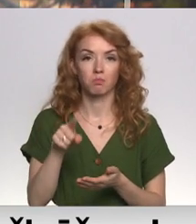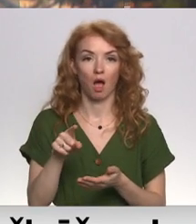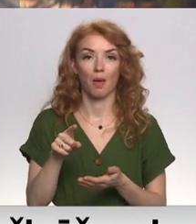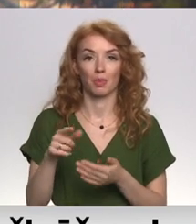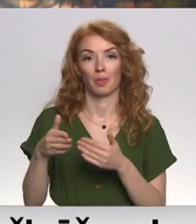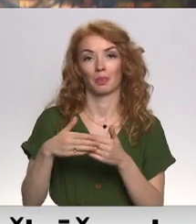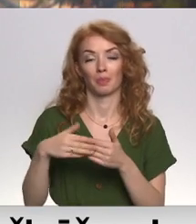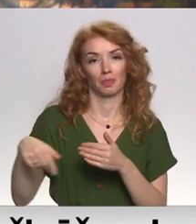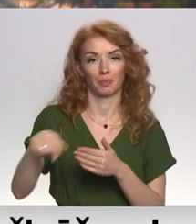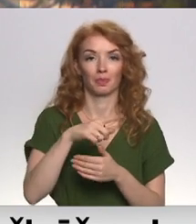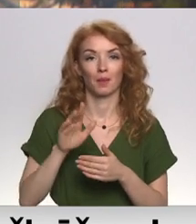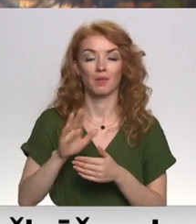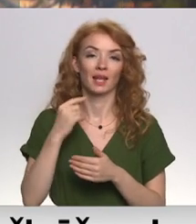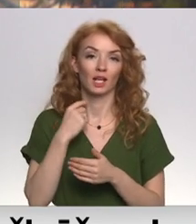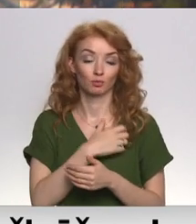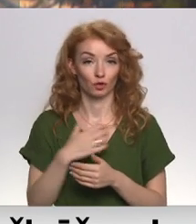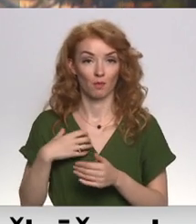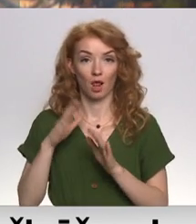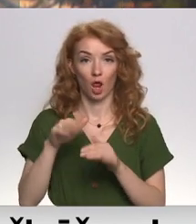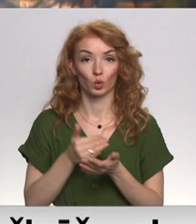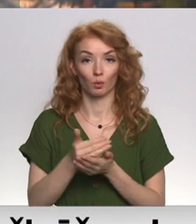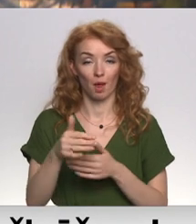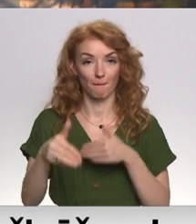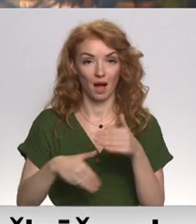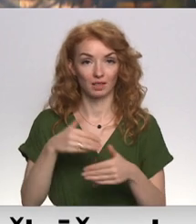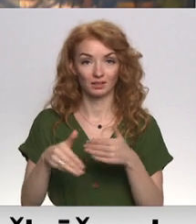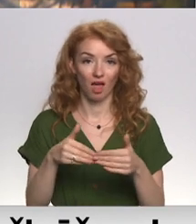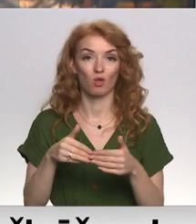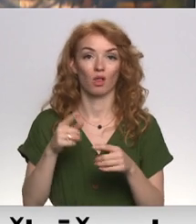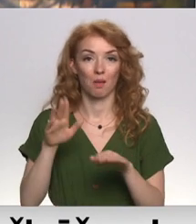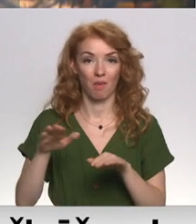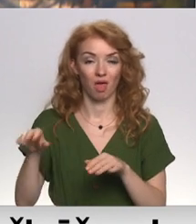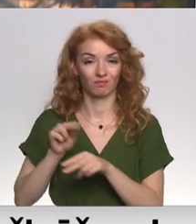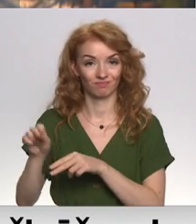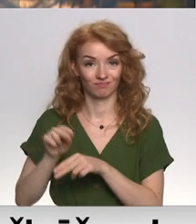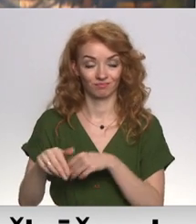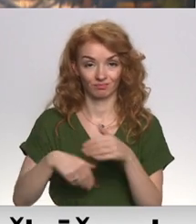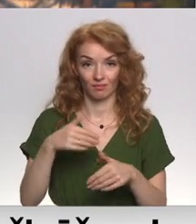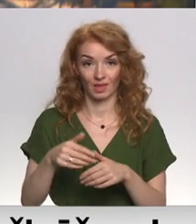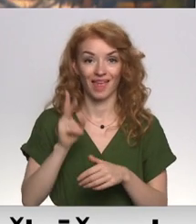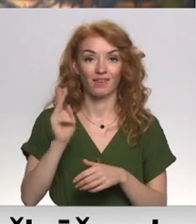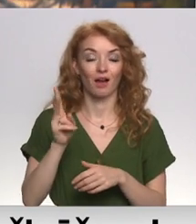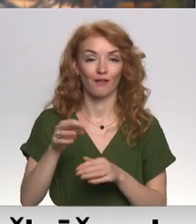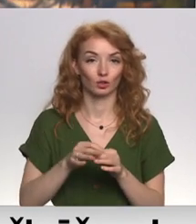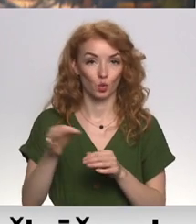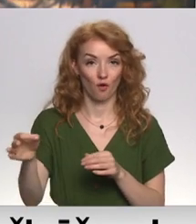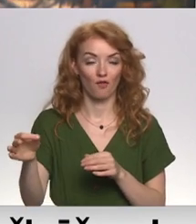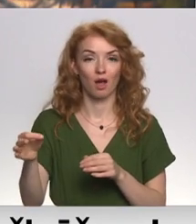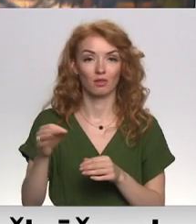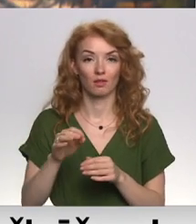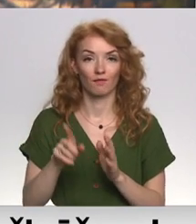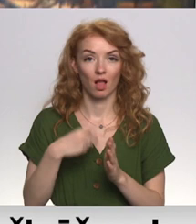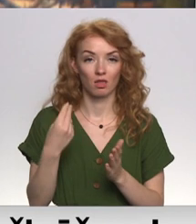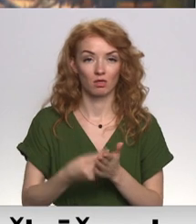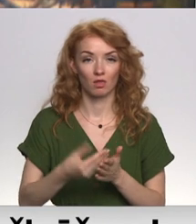Pierīgas pašvaldībām. Lai nodrošinātu baseinu darbību un skolēnu peldēt apmācību, piemēram, Ķekavas novadā krietni